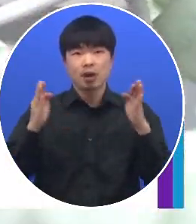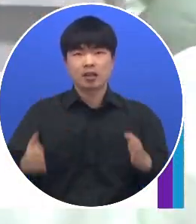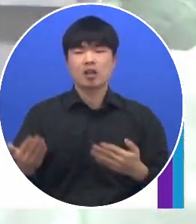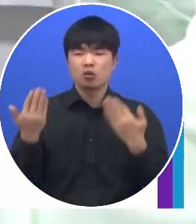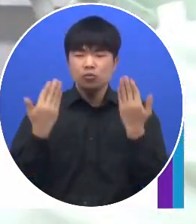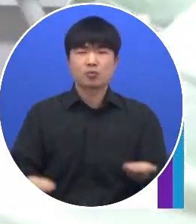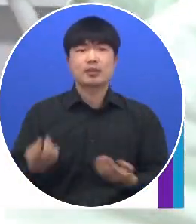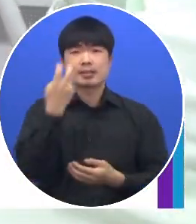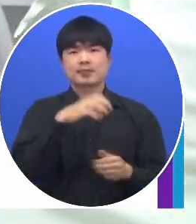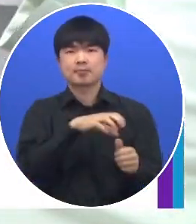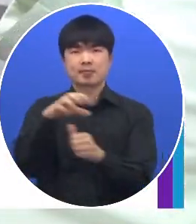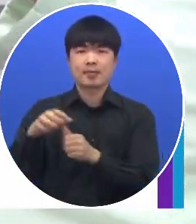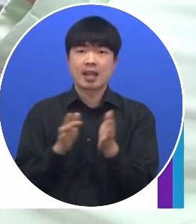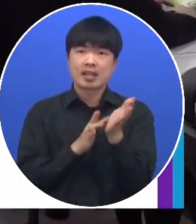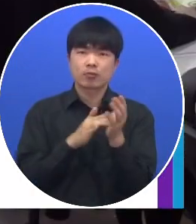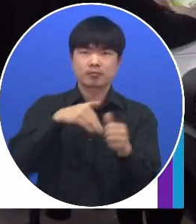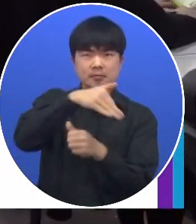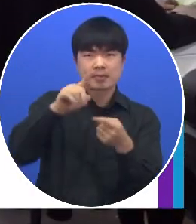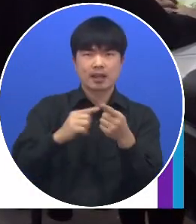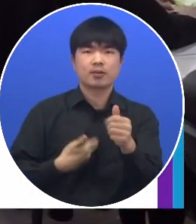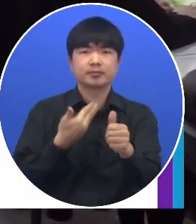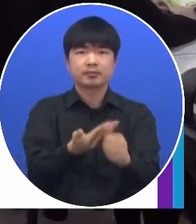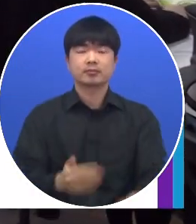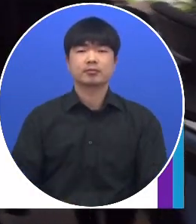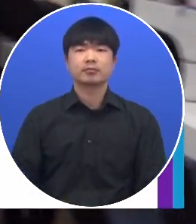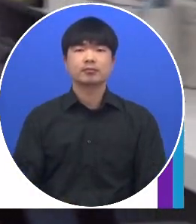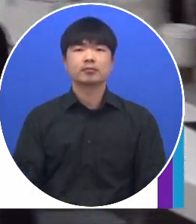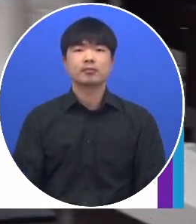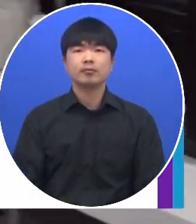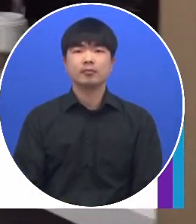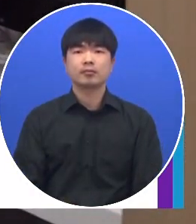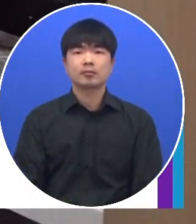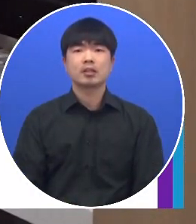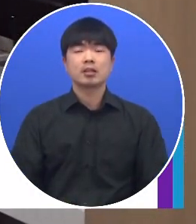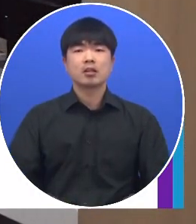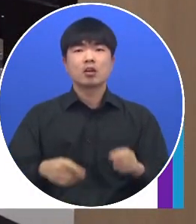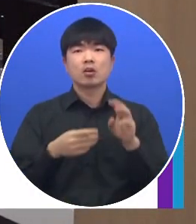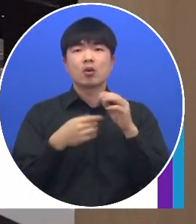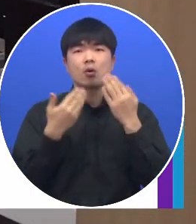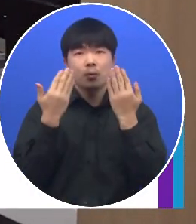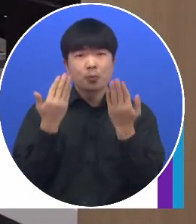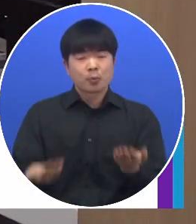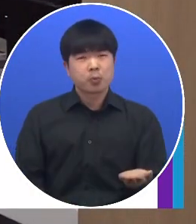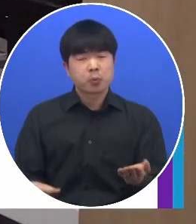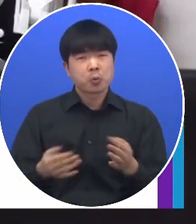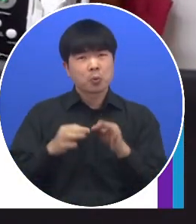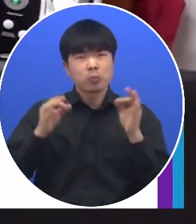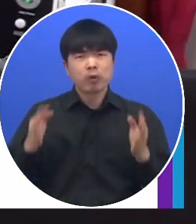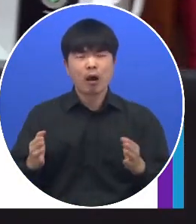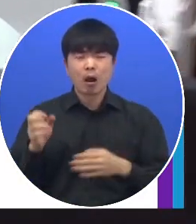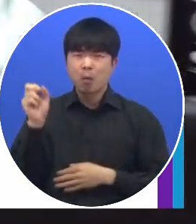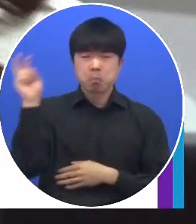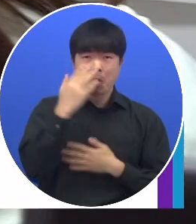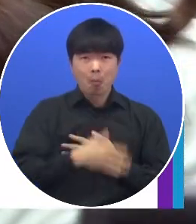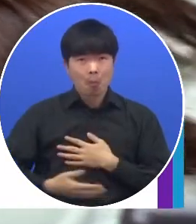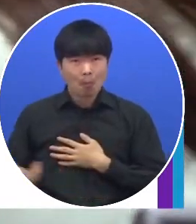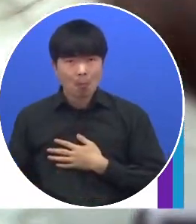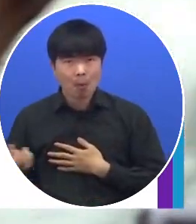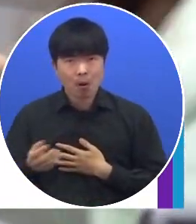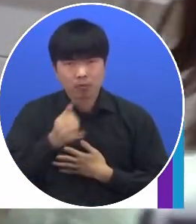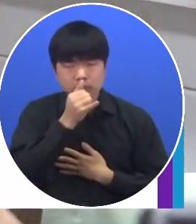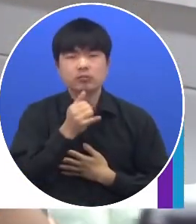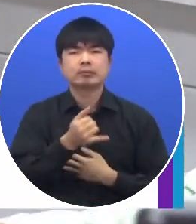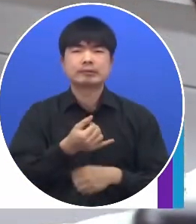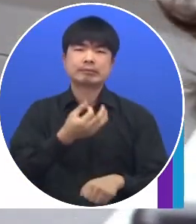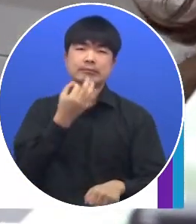휴일지킴이 약국 현황 안내 그리고 설 연휴 응급의료 상황실 운영 정보를 확인하실 수 있는데요 연휴기간